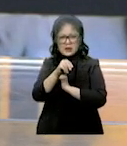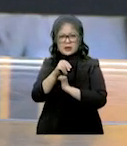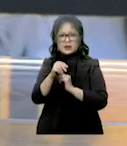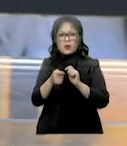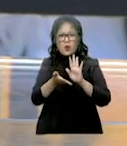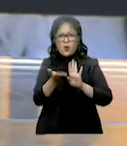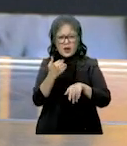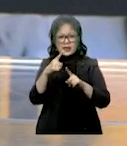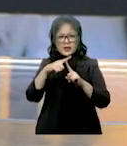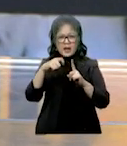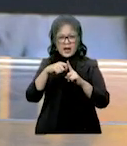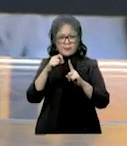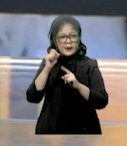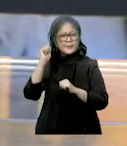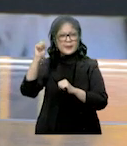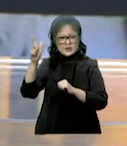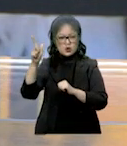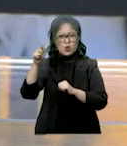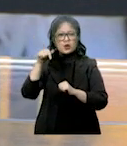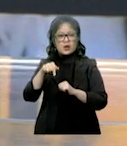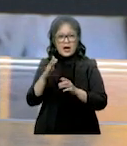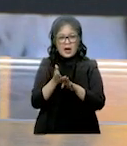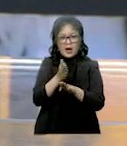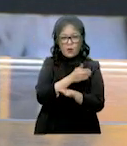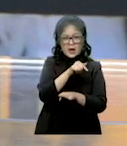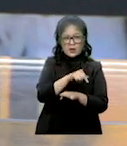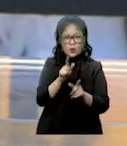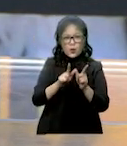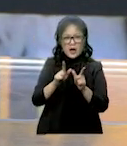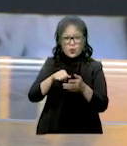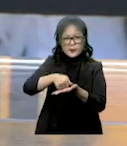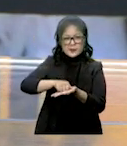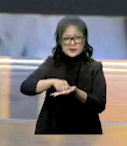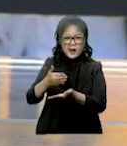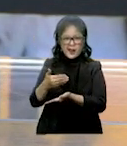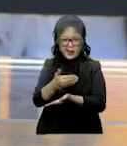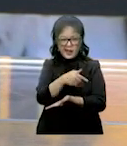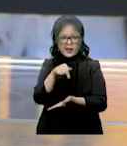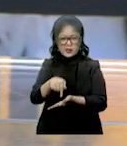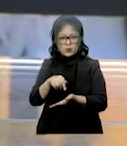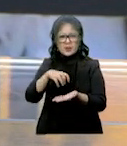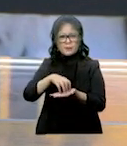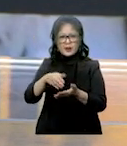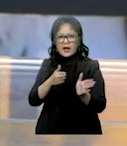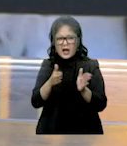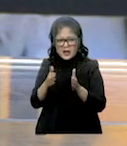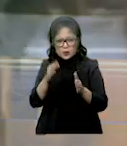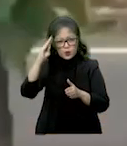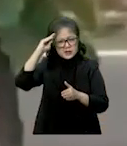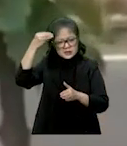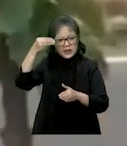prarekonstruksi besok. Prarekonstruksi akan diawali di warung pecel lele yang disebut Danu sebagai tempat mengatur rencana pembunuhan.